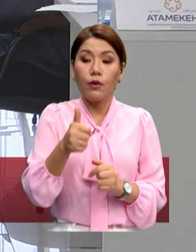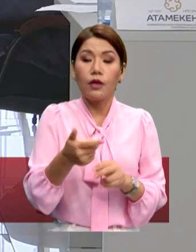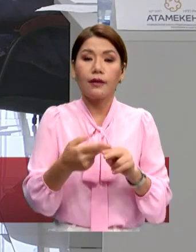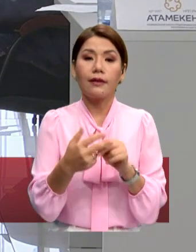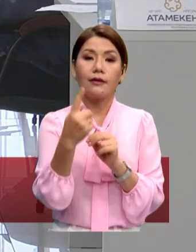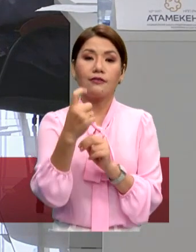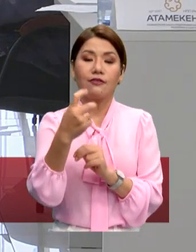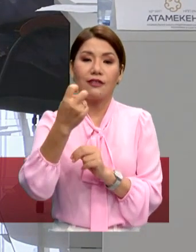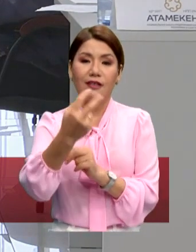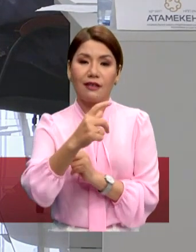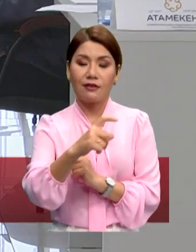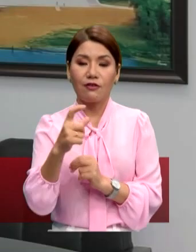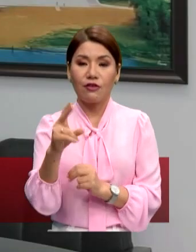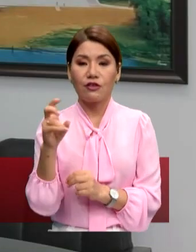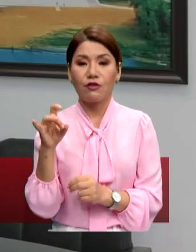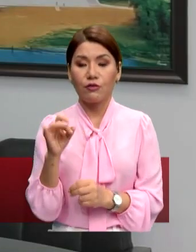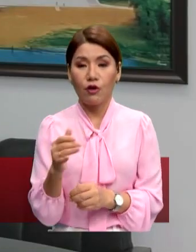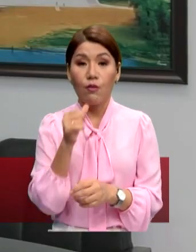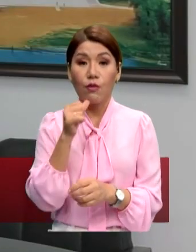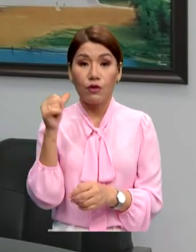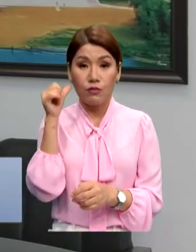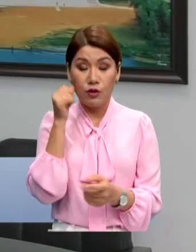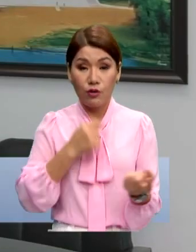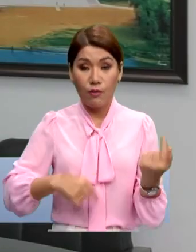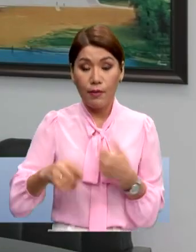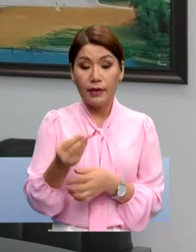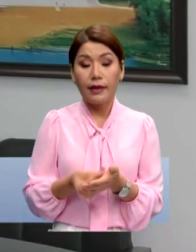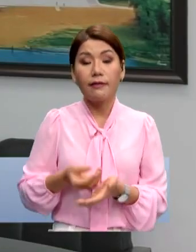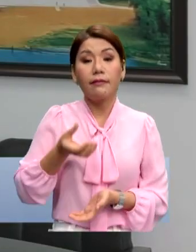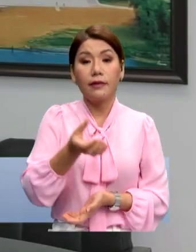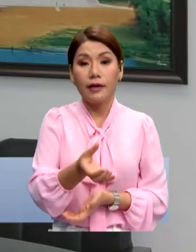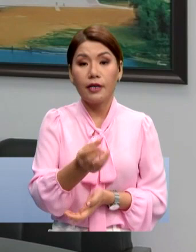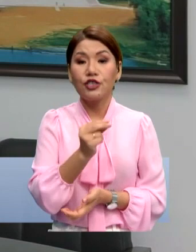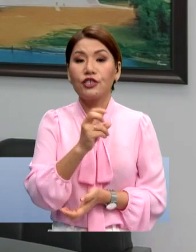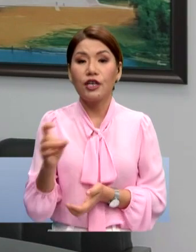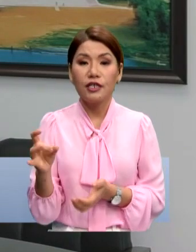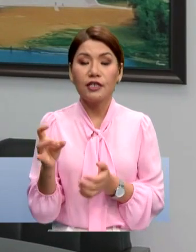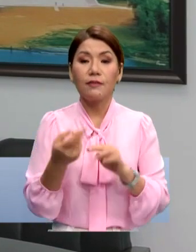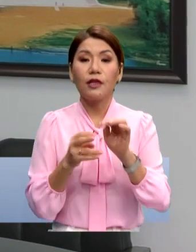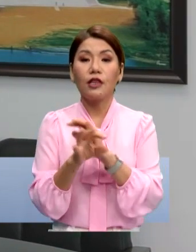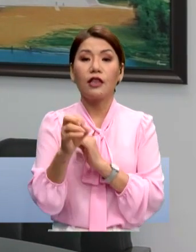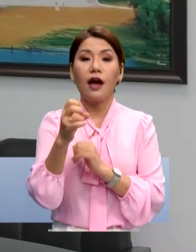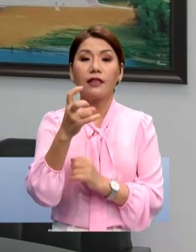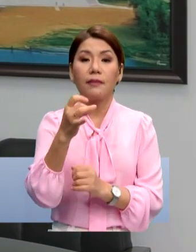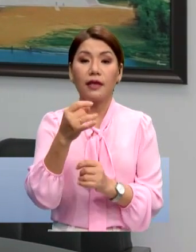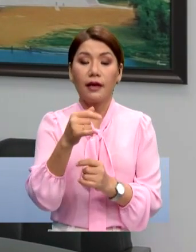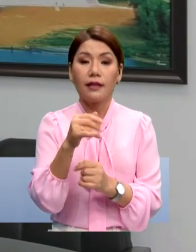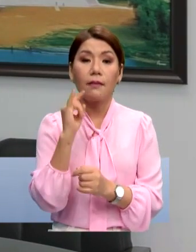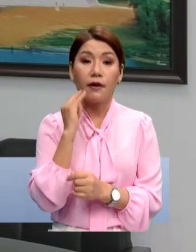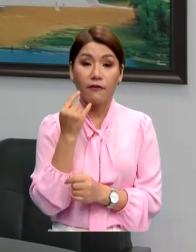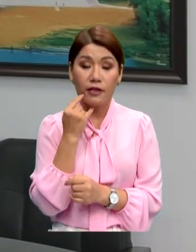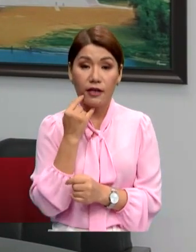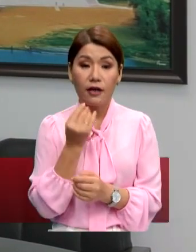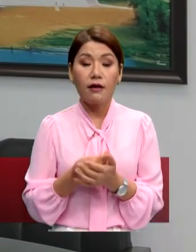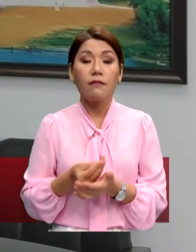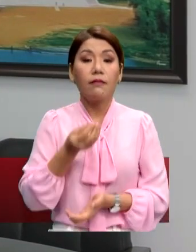лишь 113 заемщикам. В прошлом году мы финансировали через микрофинансовую организацию «Атамикен». Павлодар было